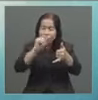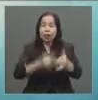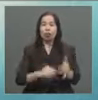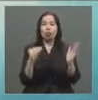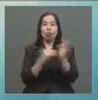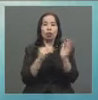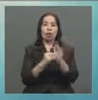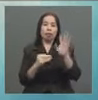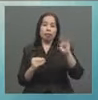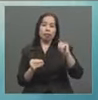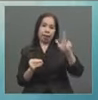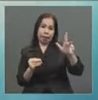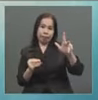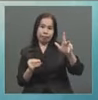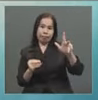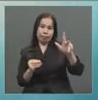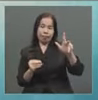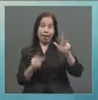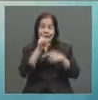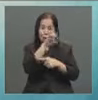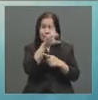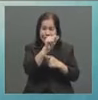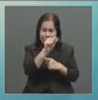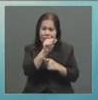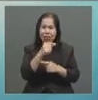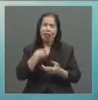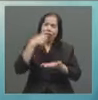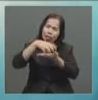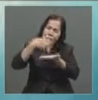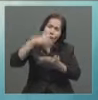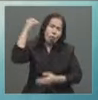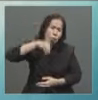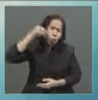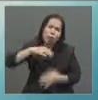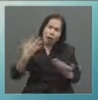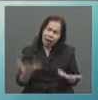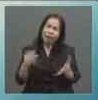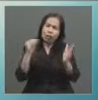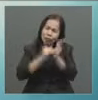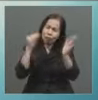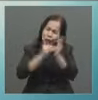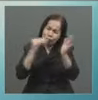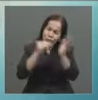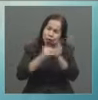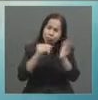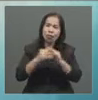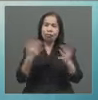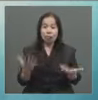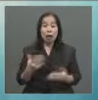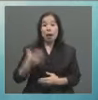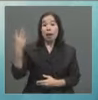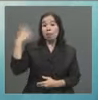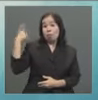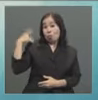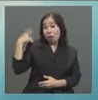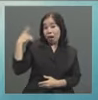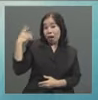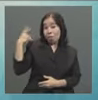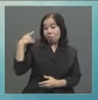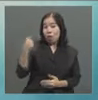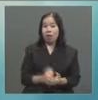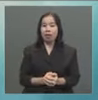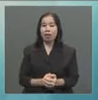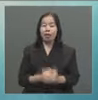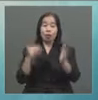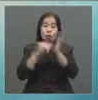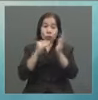พยัง43คนทั้งที่เราคุยกันอยู่ทุกวันนะครับแล้วท่านก็มีความเสี่ยงมากๆเมื่อวานนี้ติดเชื้อใหม่ที่เรายืนยันขึ้นมาได้อี